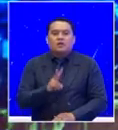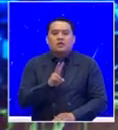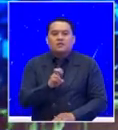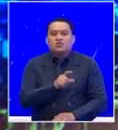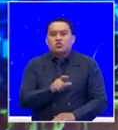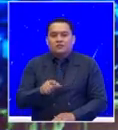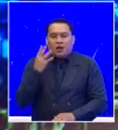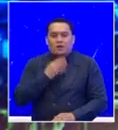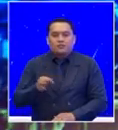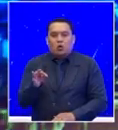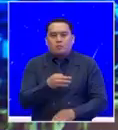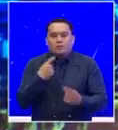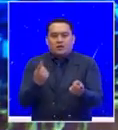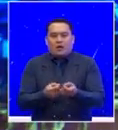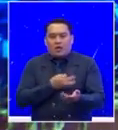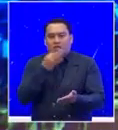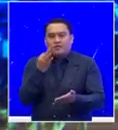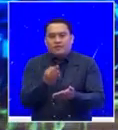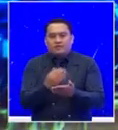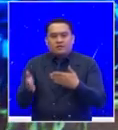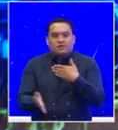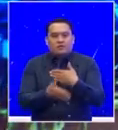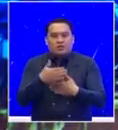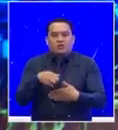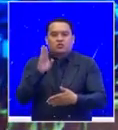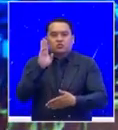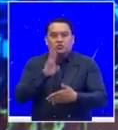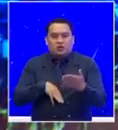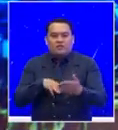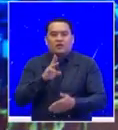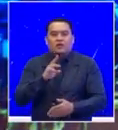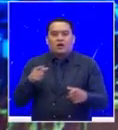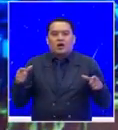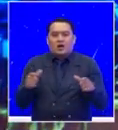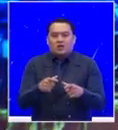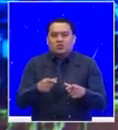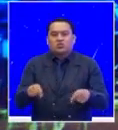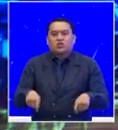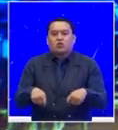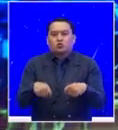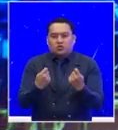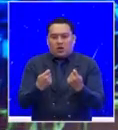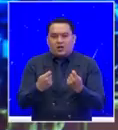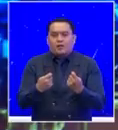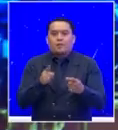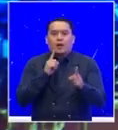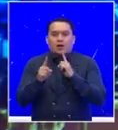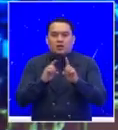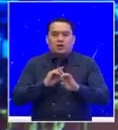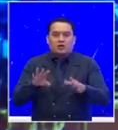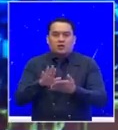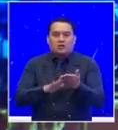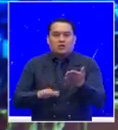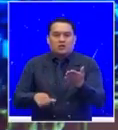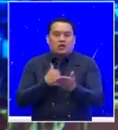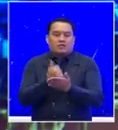Алматинской области привлечены к ответственности за нарушение режима карантина. Такой информацией с представителями СМИ на брифинге поделился